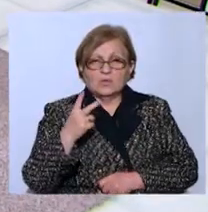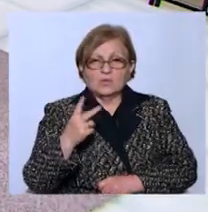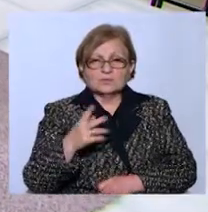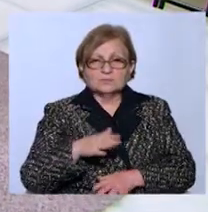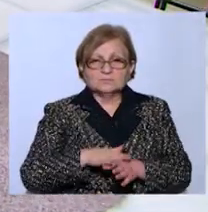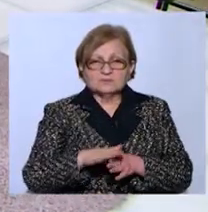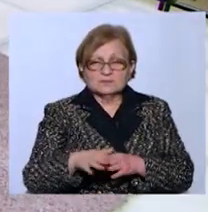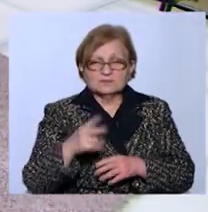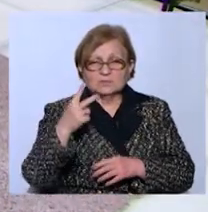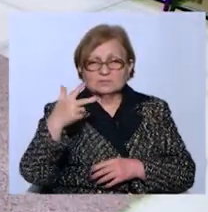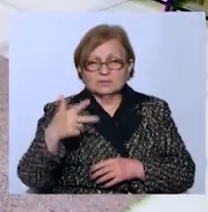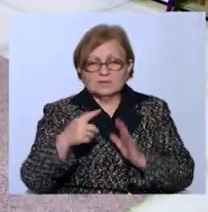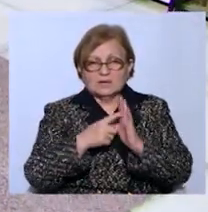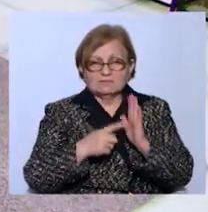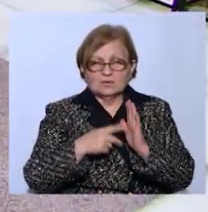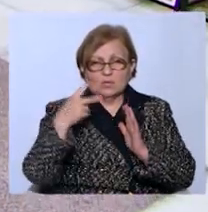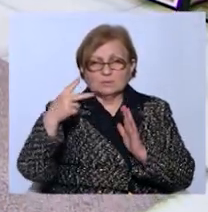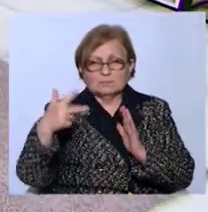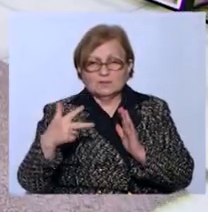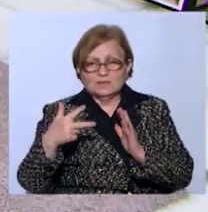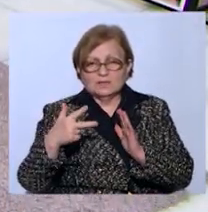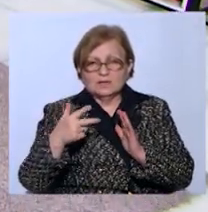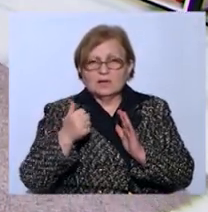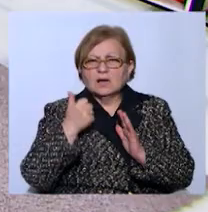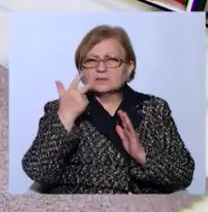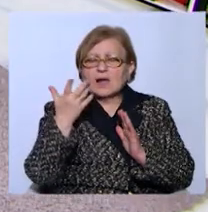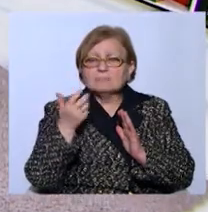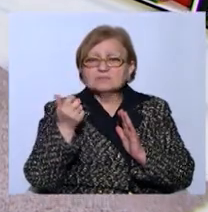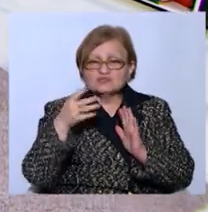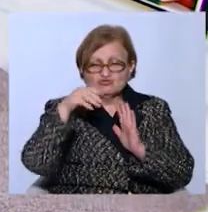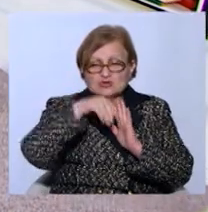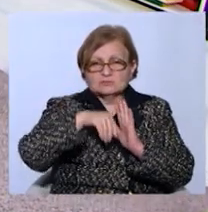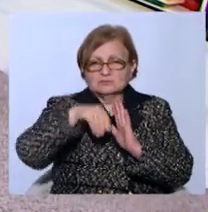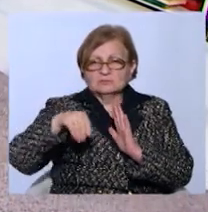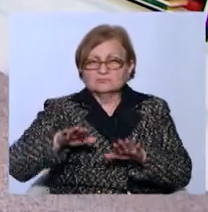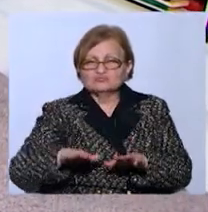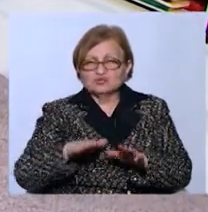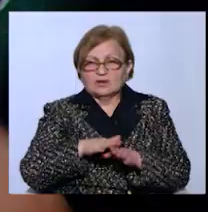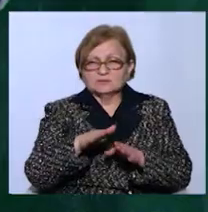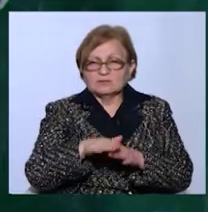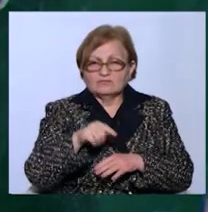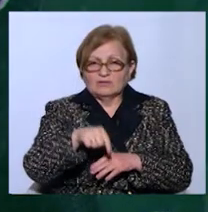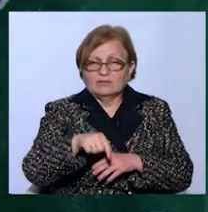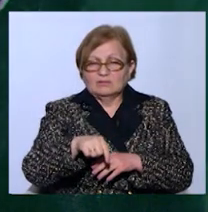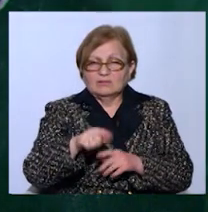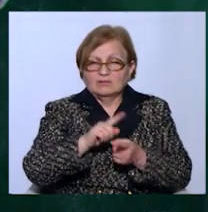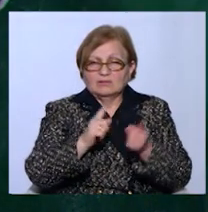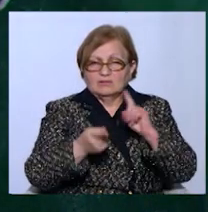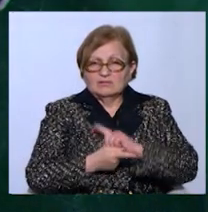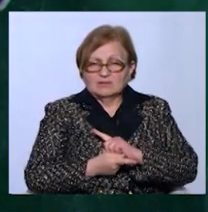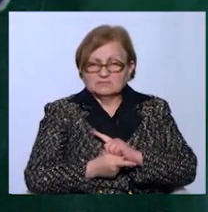მესამედი გავყო 2 მესამედზე. ანუ 2 მესამედი რამდენჯერ ჩაეტევა? 2 მთელი 2 მესამედი